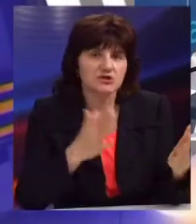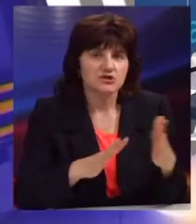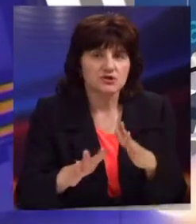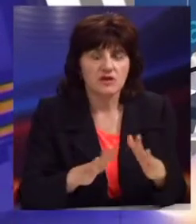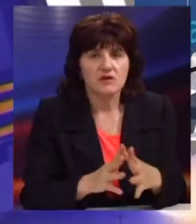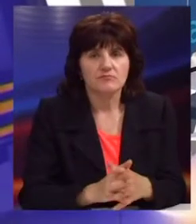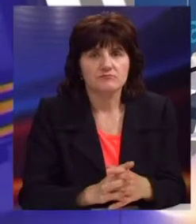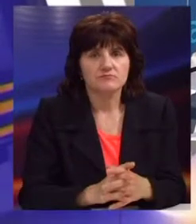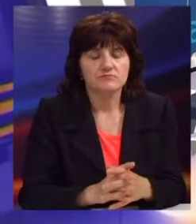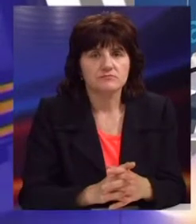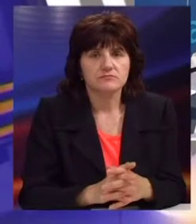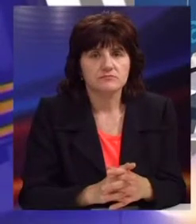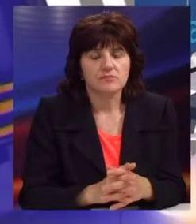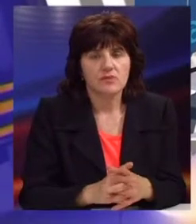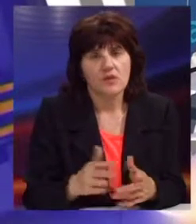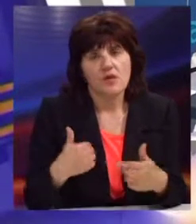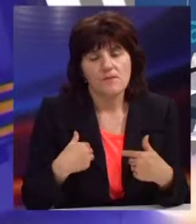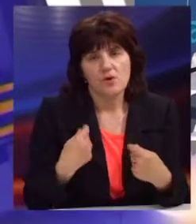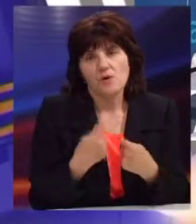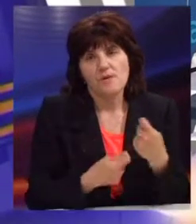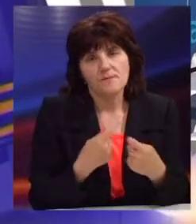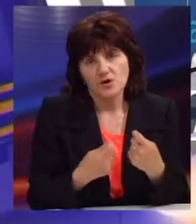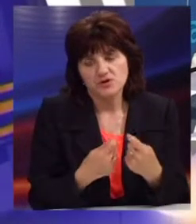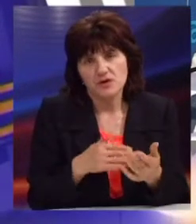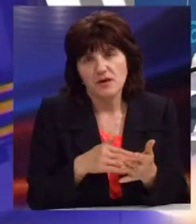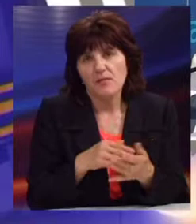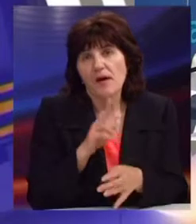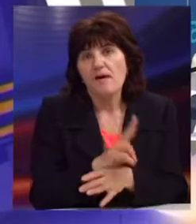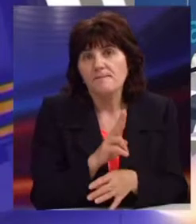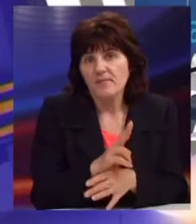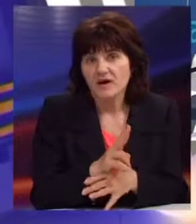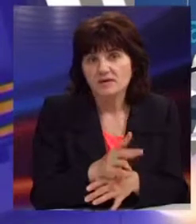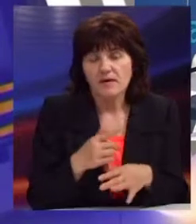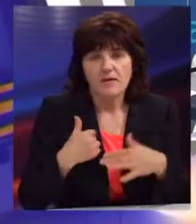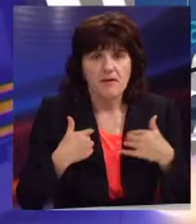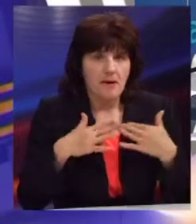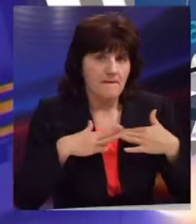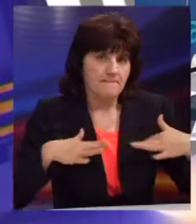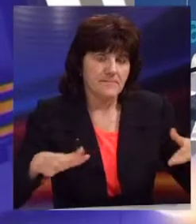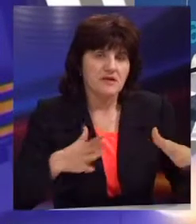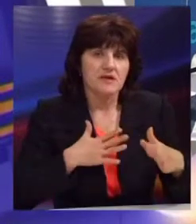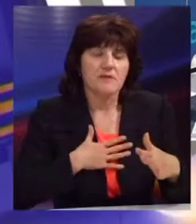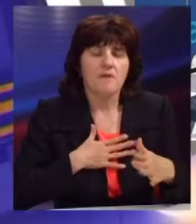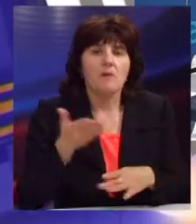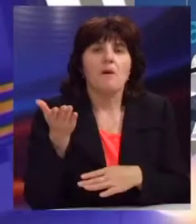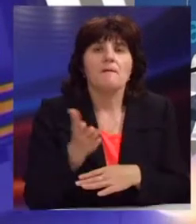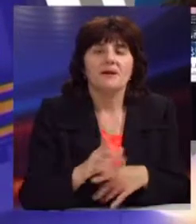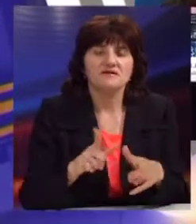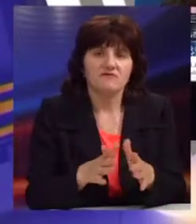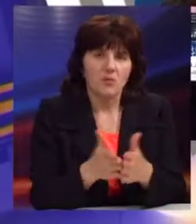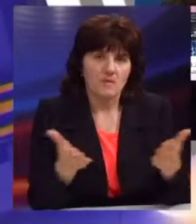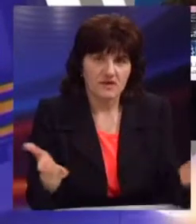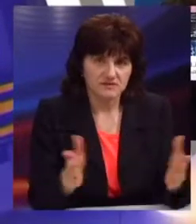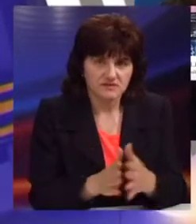I moj zadatak je bio da pazim da i mi imamo neke predstavnike u ovom časopisu.